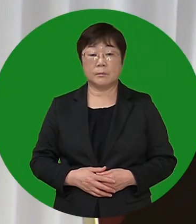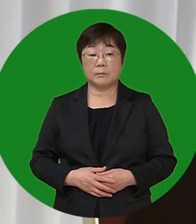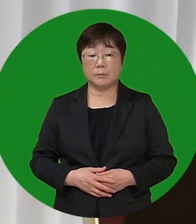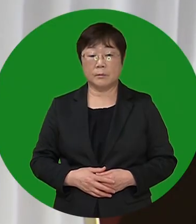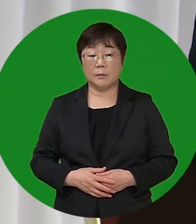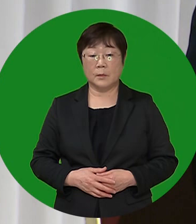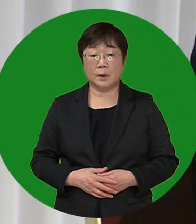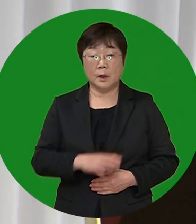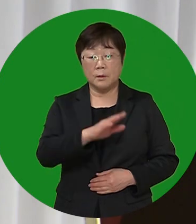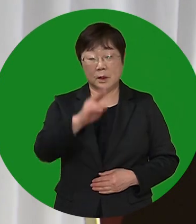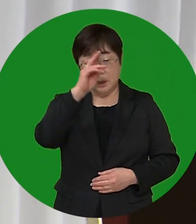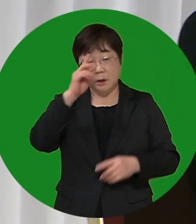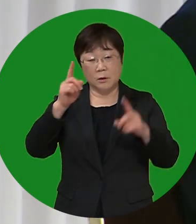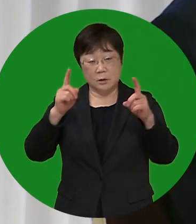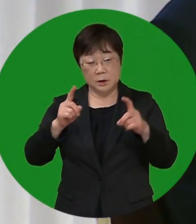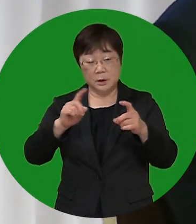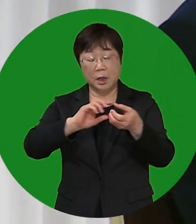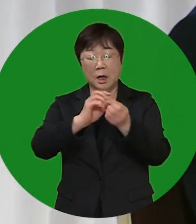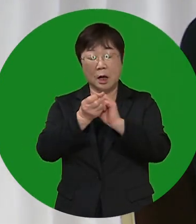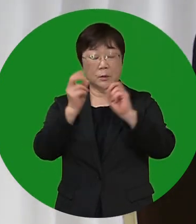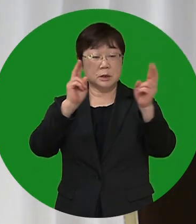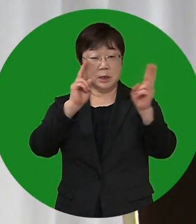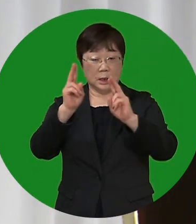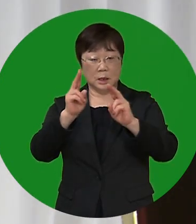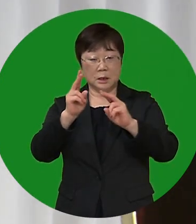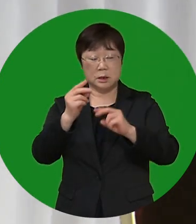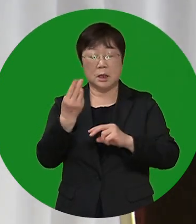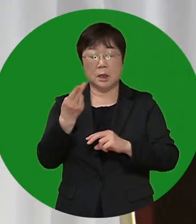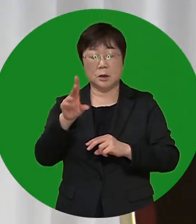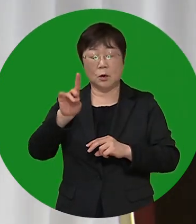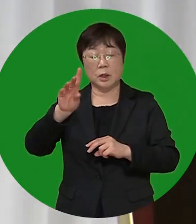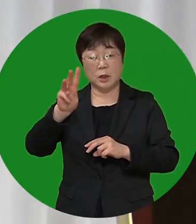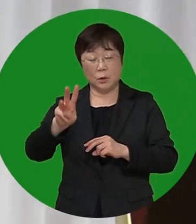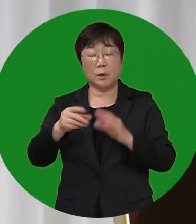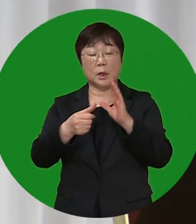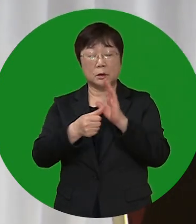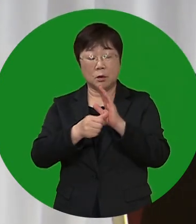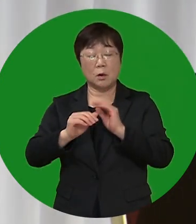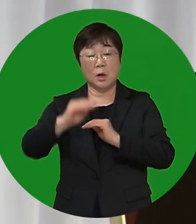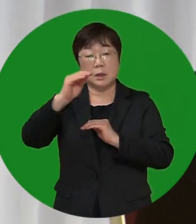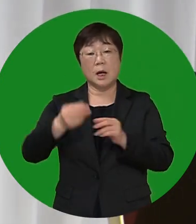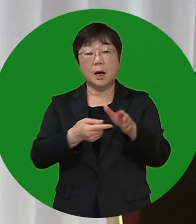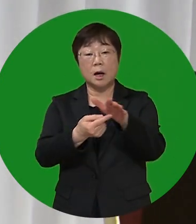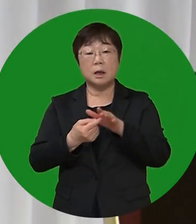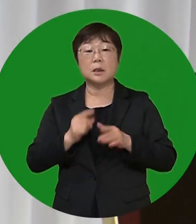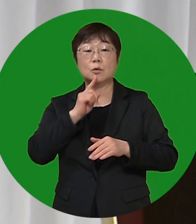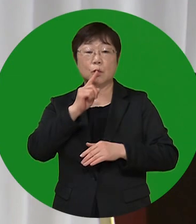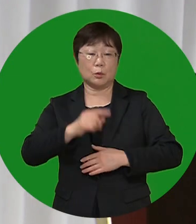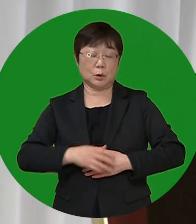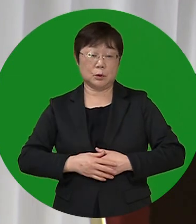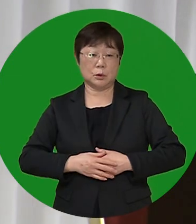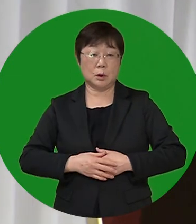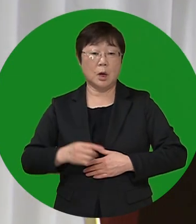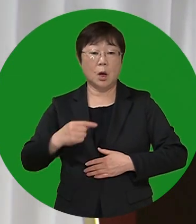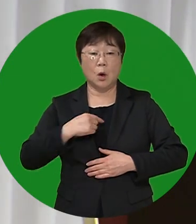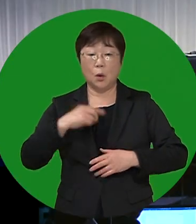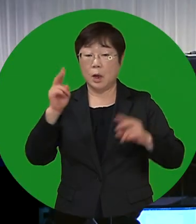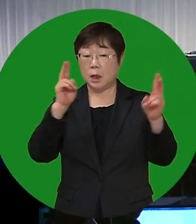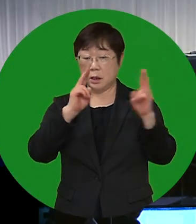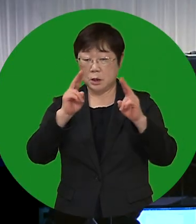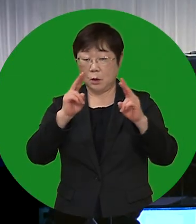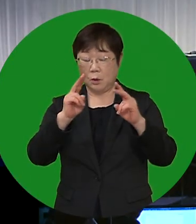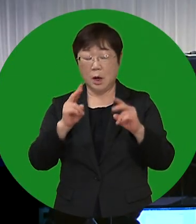みなさんこんにちは株式会社とキュアの高畠と申します平和が者は